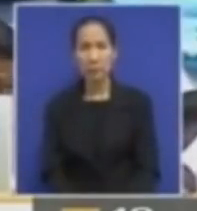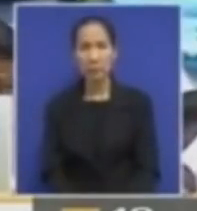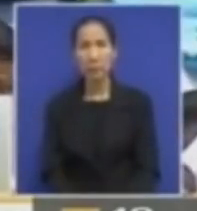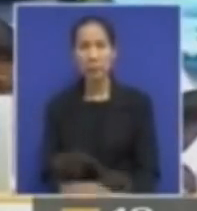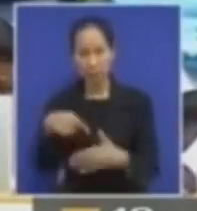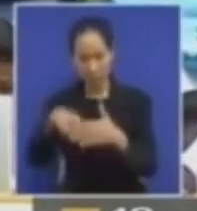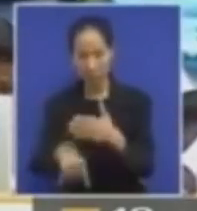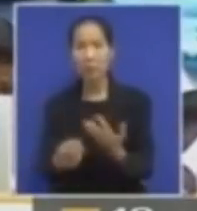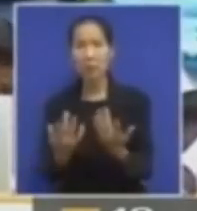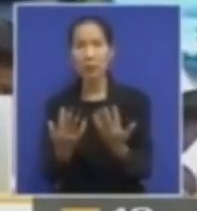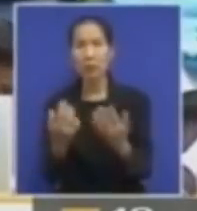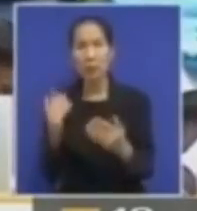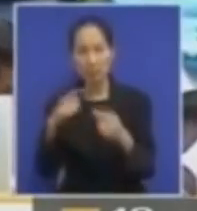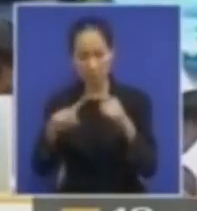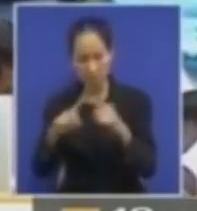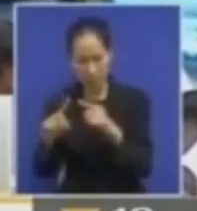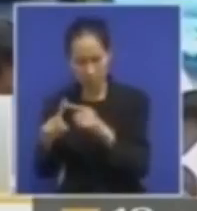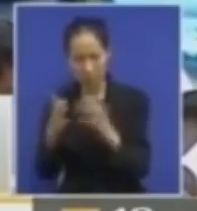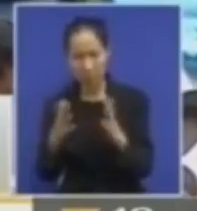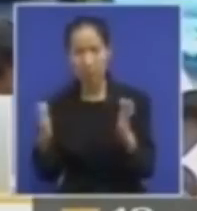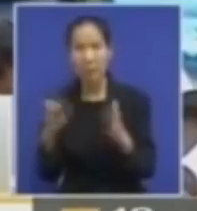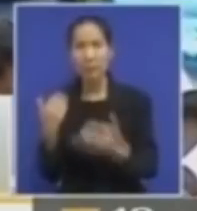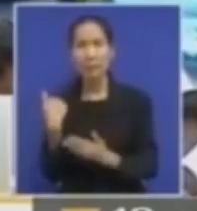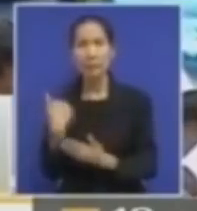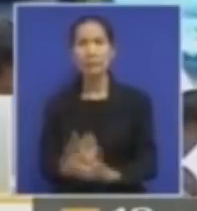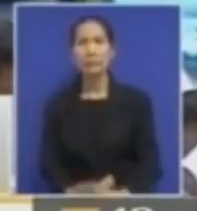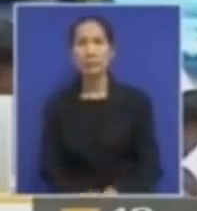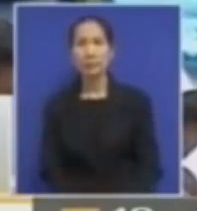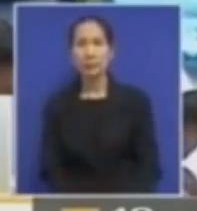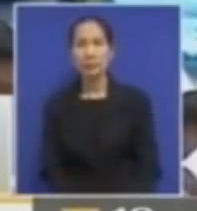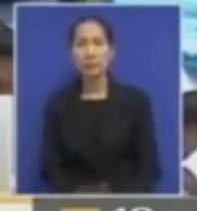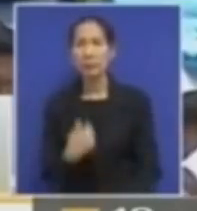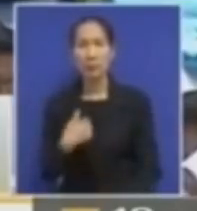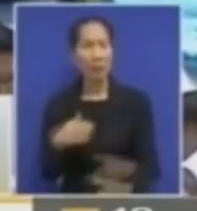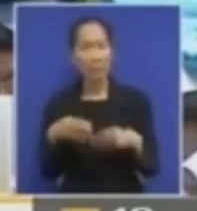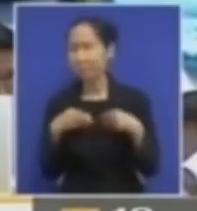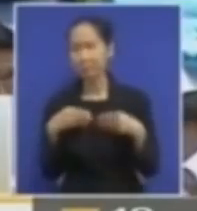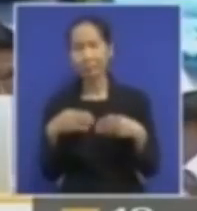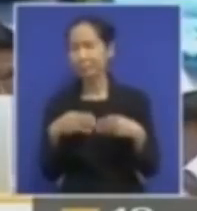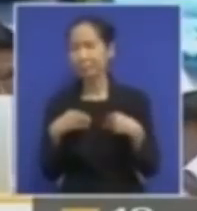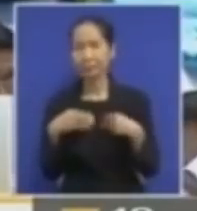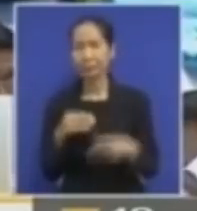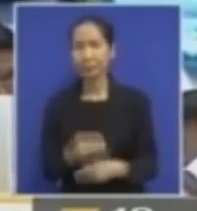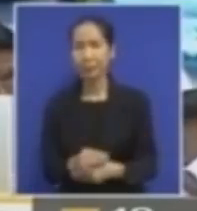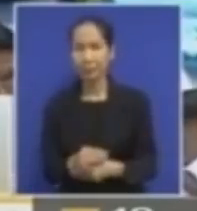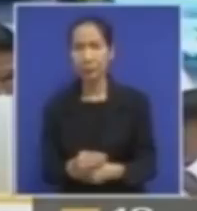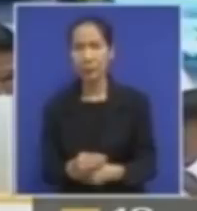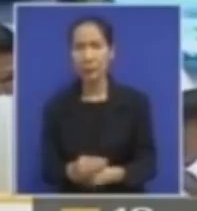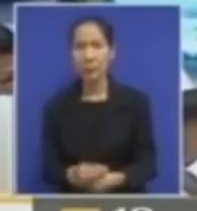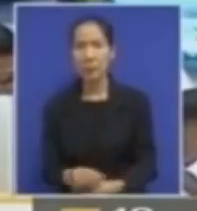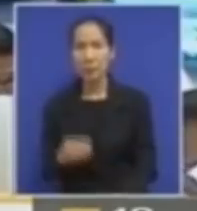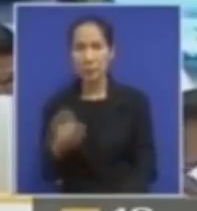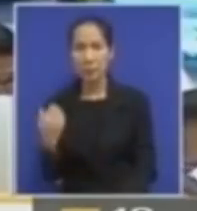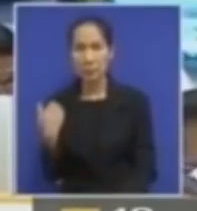มีมากมายครับท่านประธานครับอันนี้คือสิ่งที่ผมรับไม่ได้รายละเอียดเพื่อนสมาชิกจะชี้แจงให้ท่าน